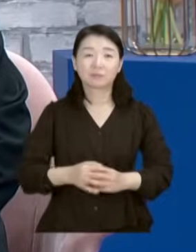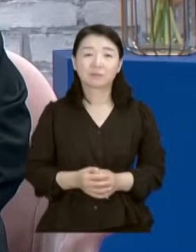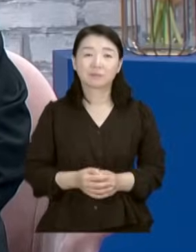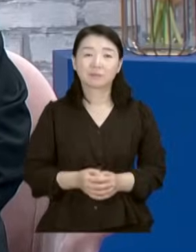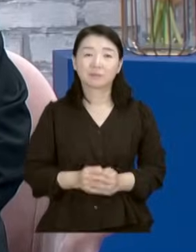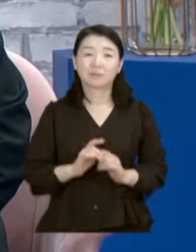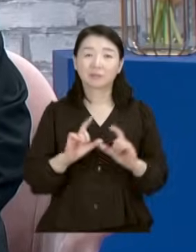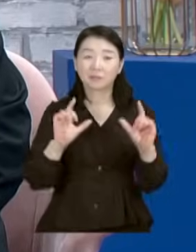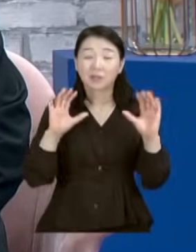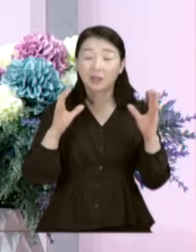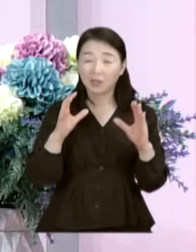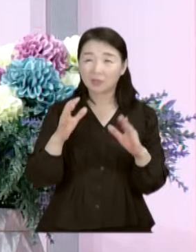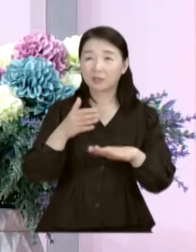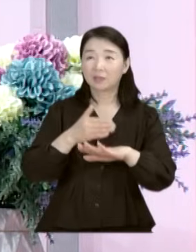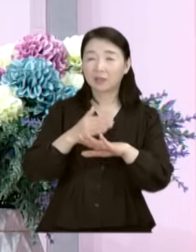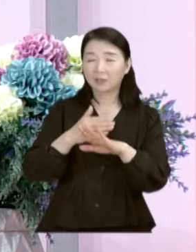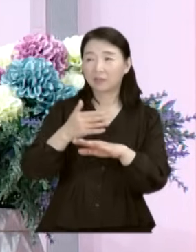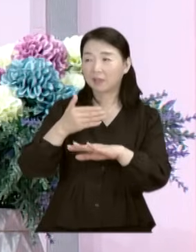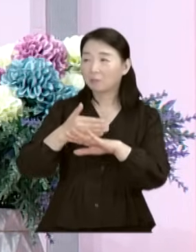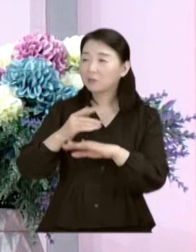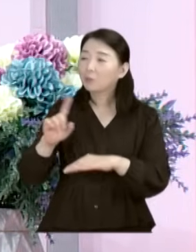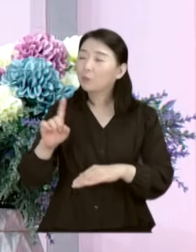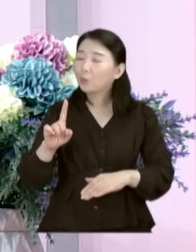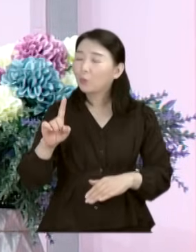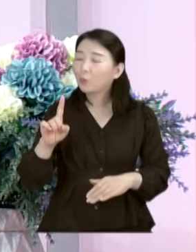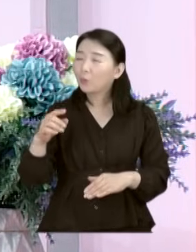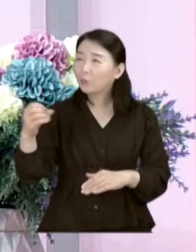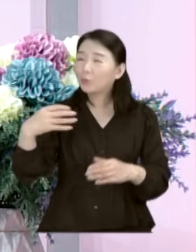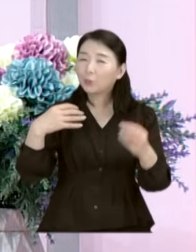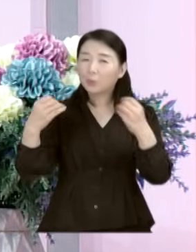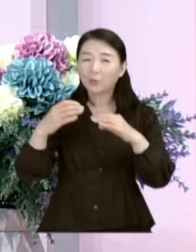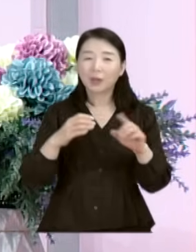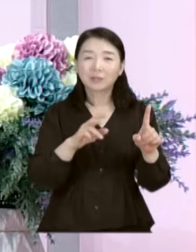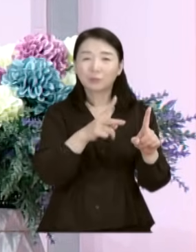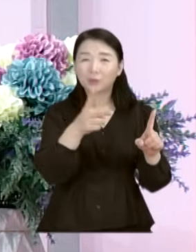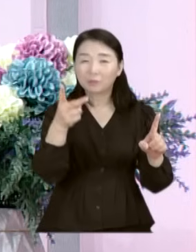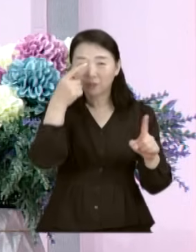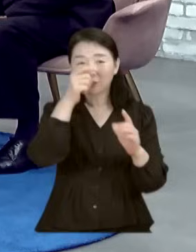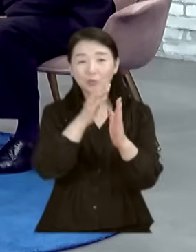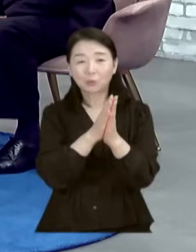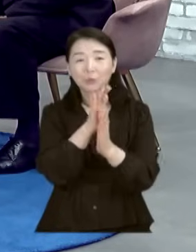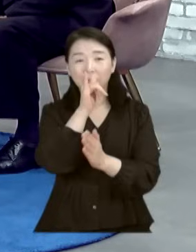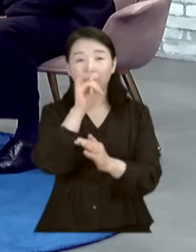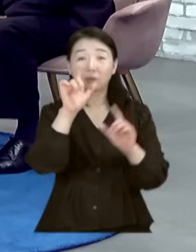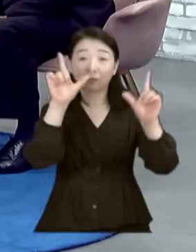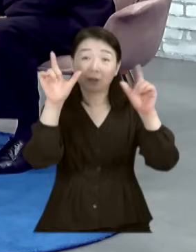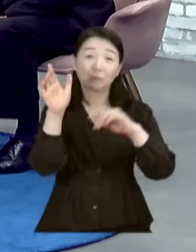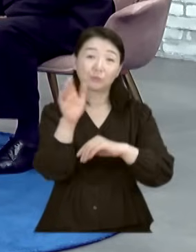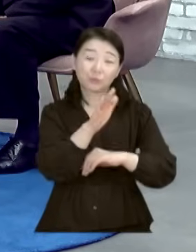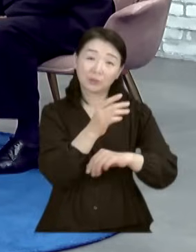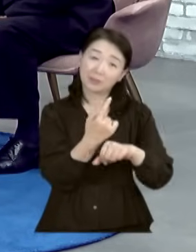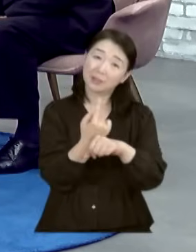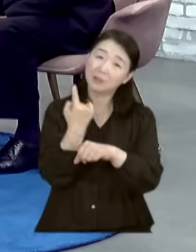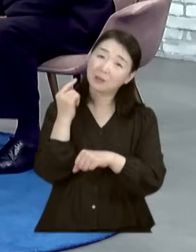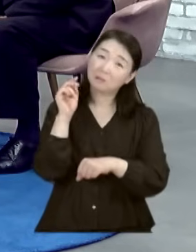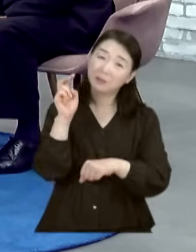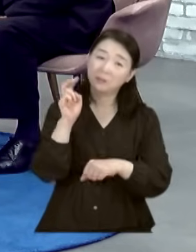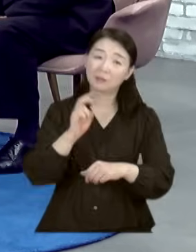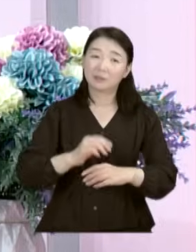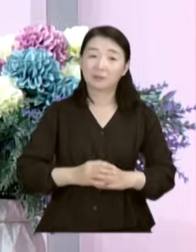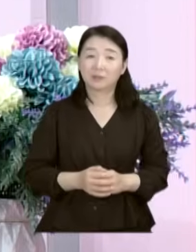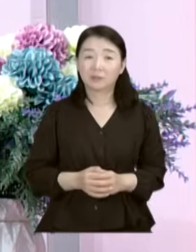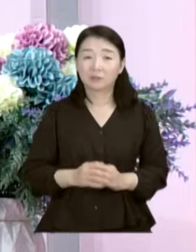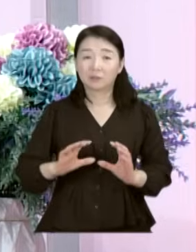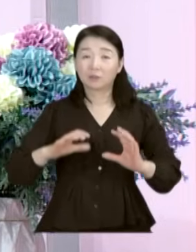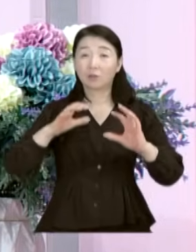그날 아이들의 이야기 감사한 것들 듣고 또 한 명씩 다 돌아가면서 기도하는데 그 어느 날부터 작년부터